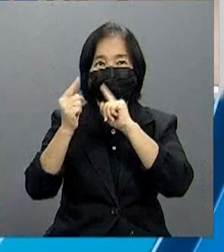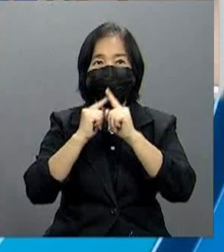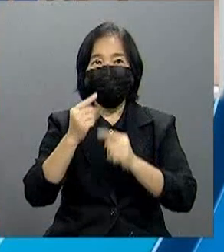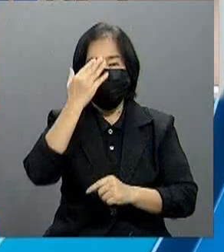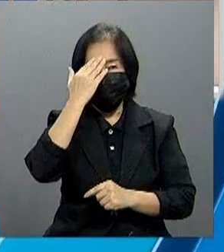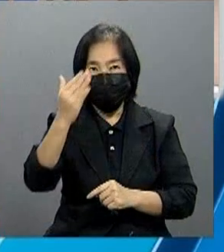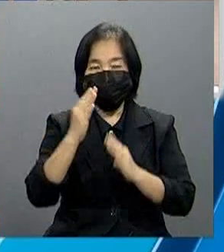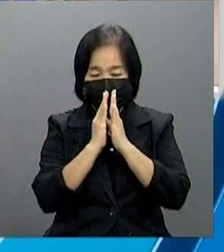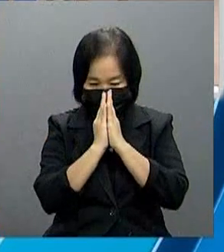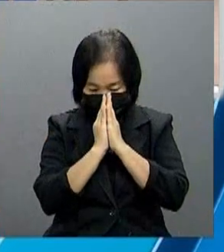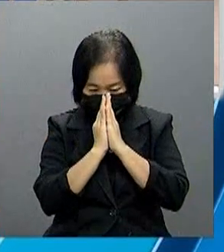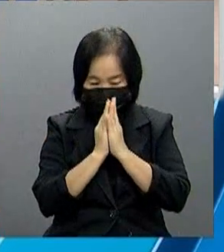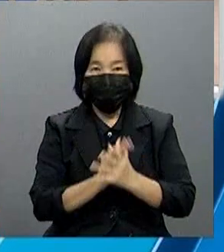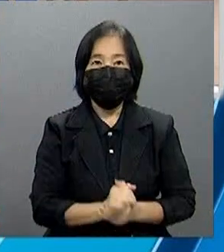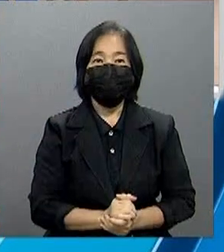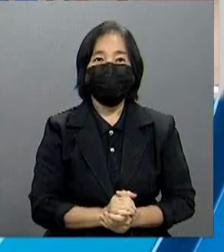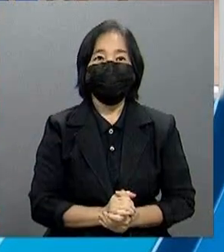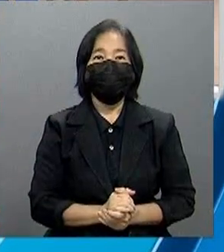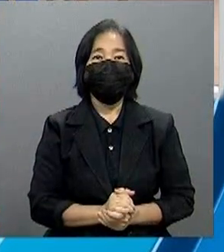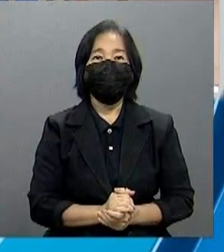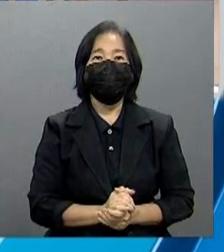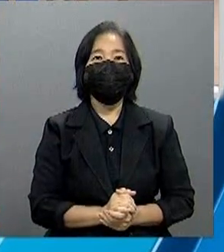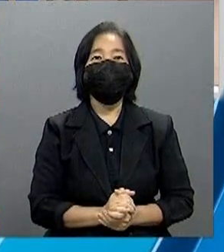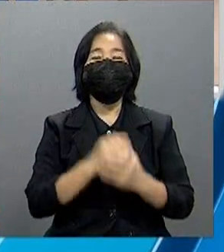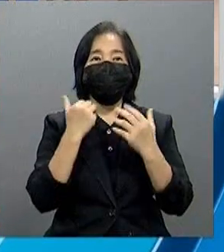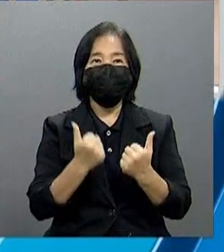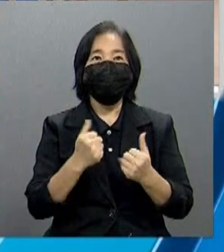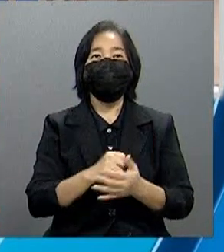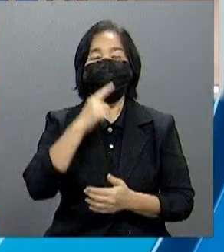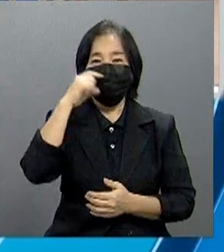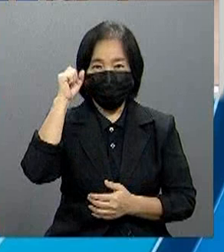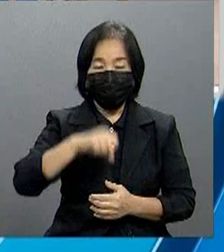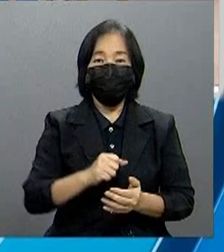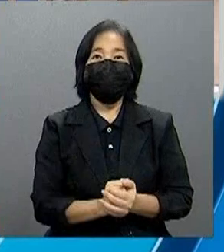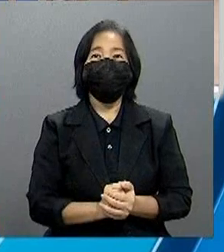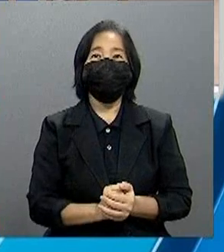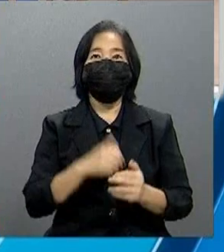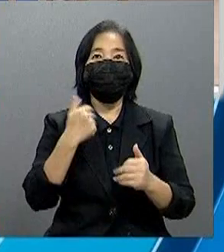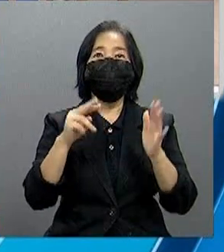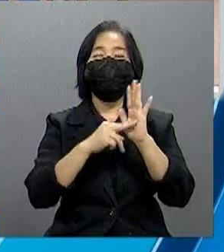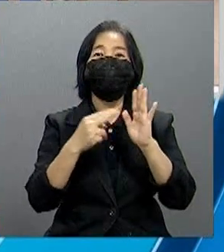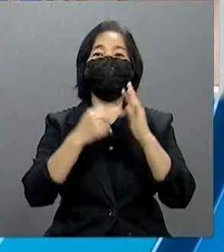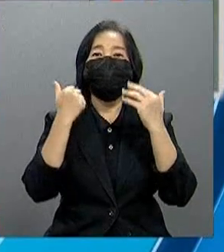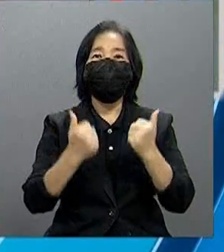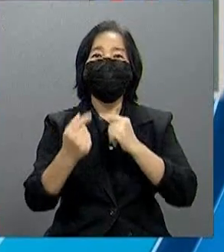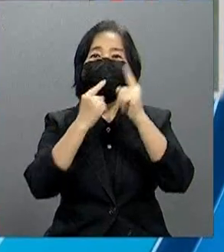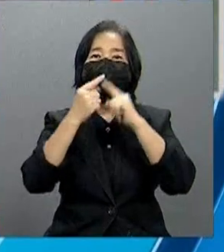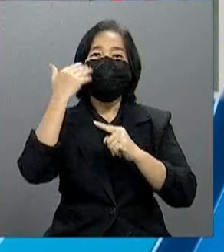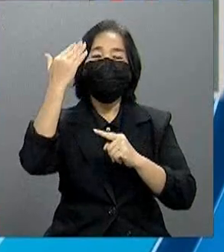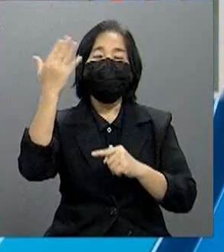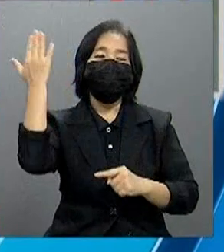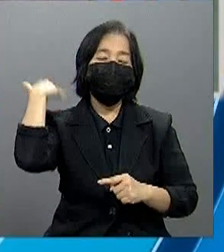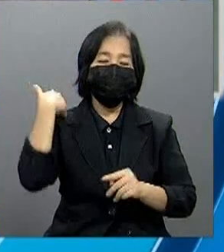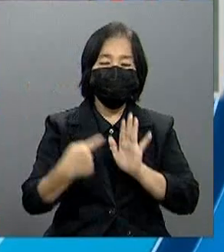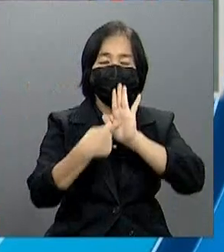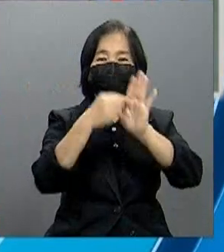วัสดีครับคุณกิตินพนะครับ ใช่ครับ ฟังแล้วก็จากเรื่องที่เราเคยนำเสนอมาเนาะช่วงต้นตอนนู้นเนี่ยสัก